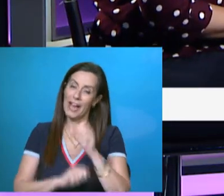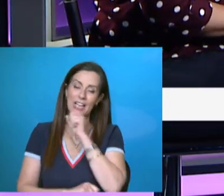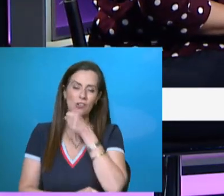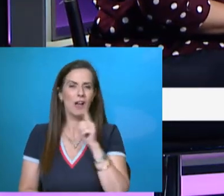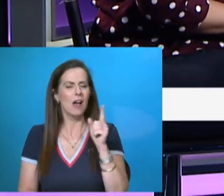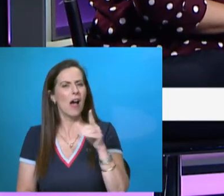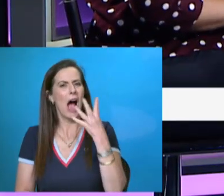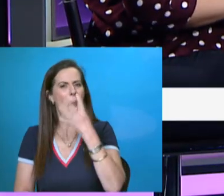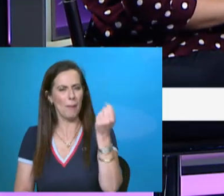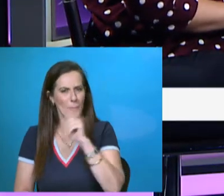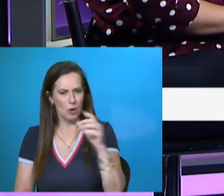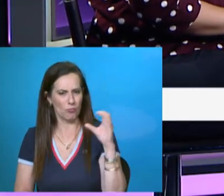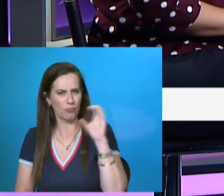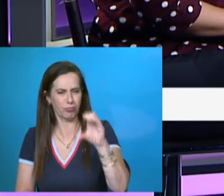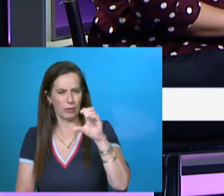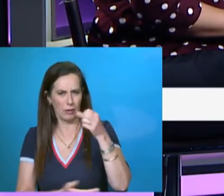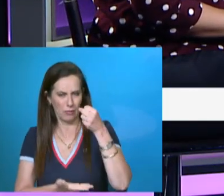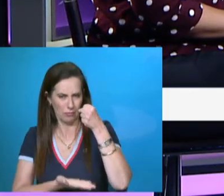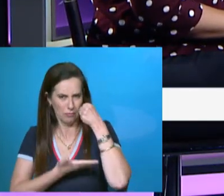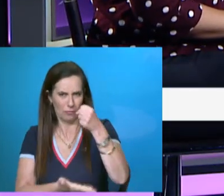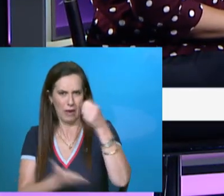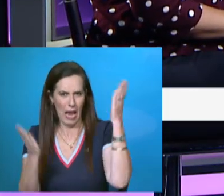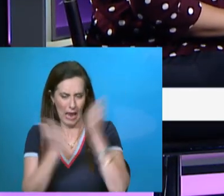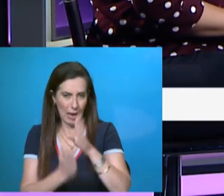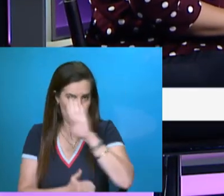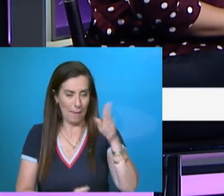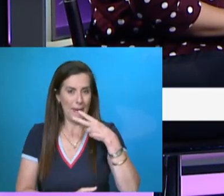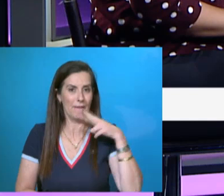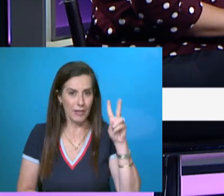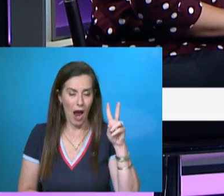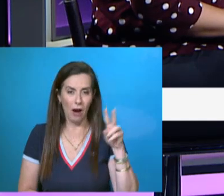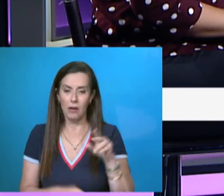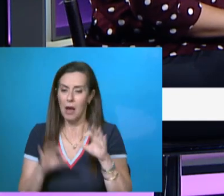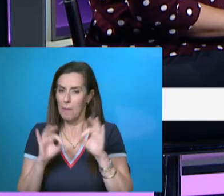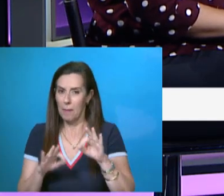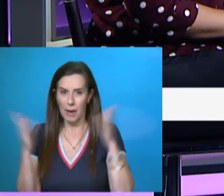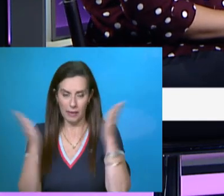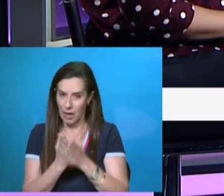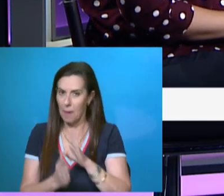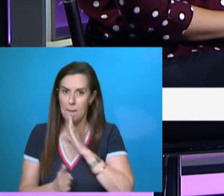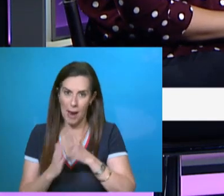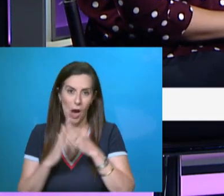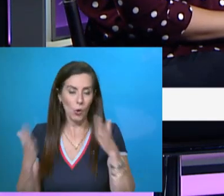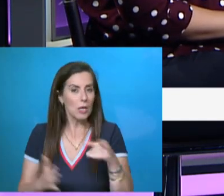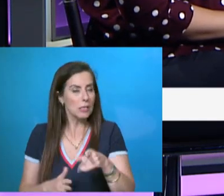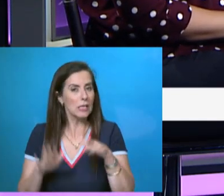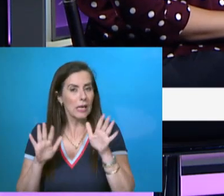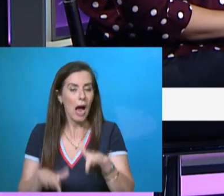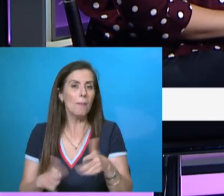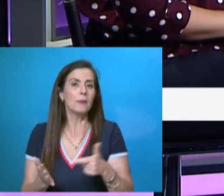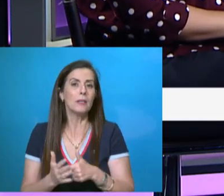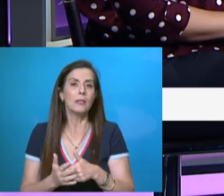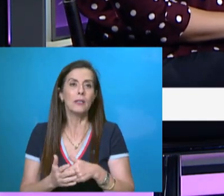מיליון השקלים שהבטיח ראש הממשלה לאלת, שנמצאת באמת במשבר לא פשוט, מדובר גם על שמירה על